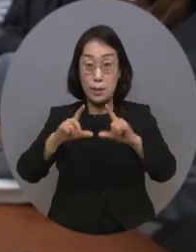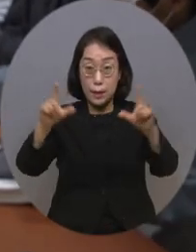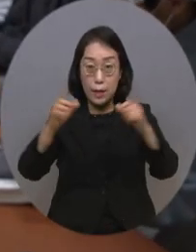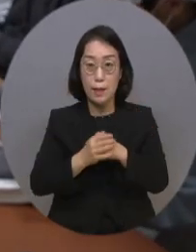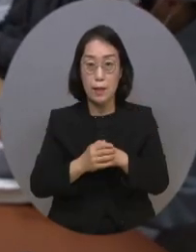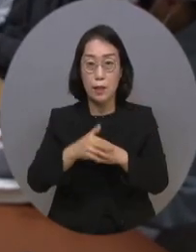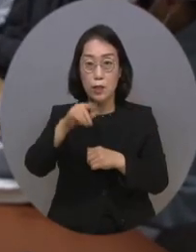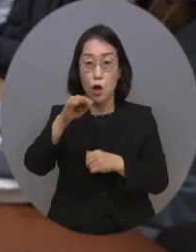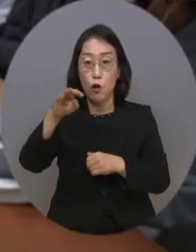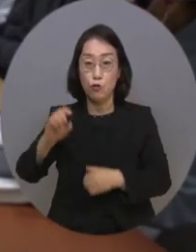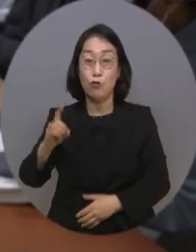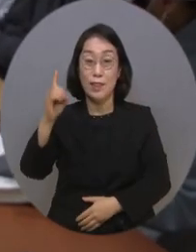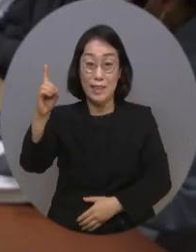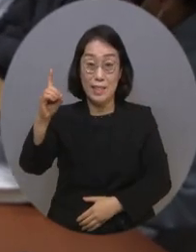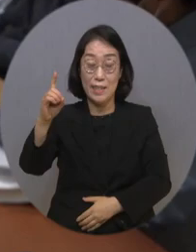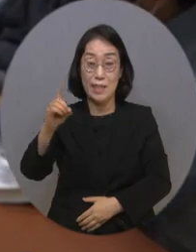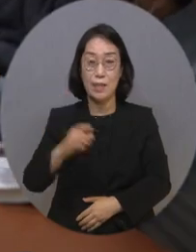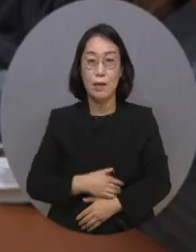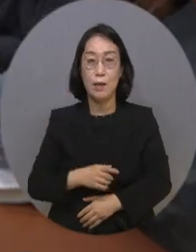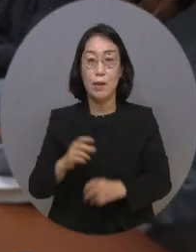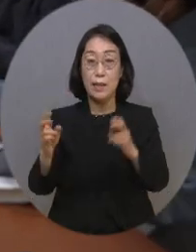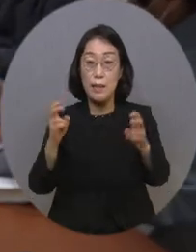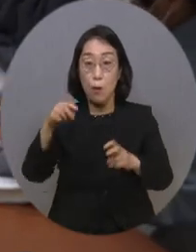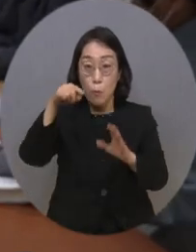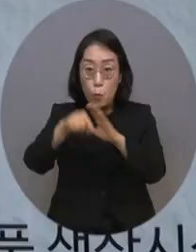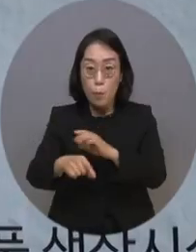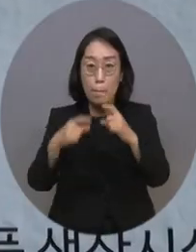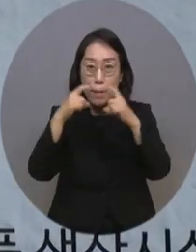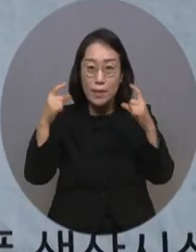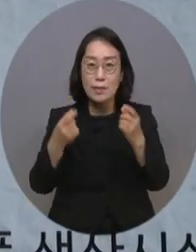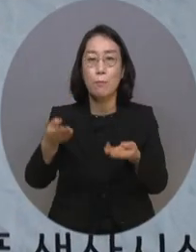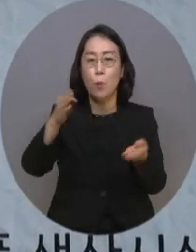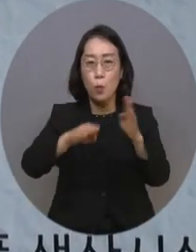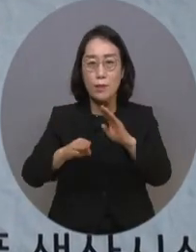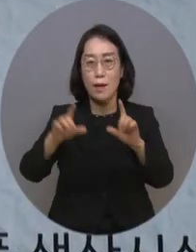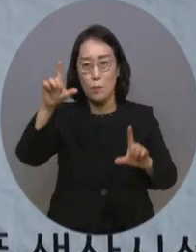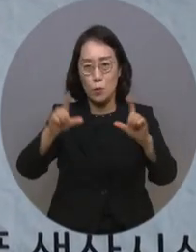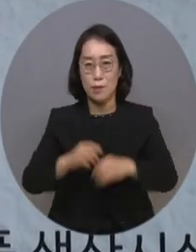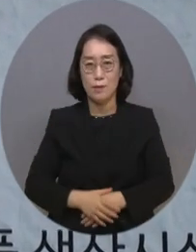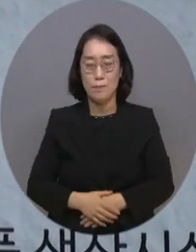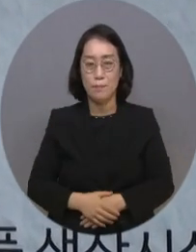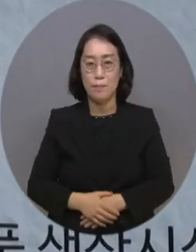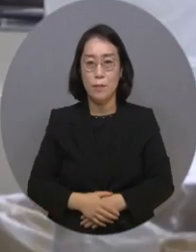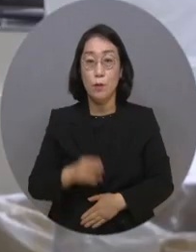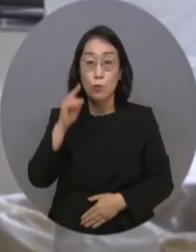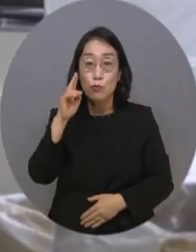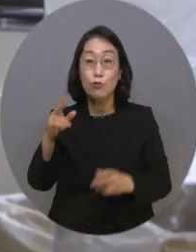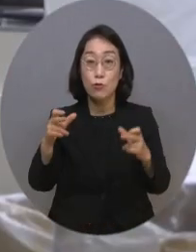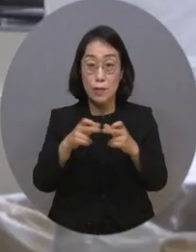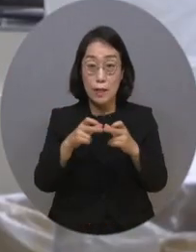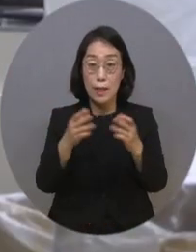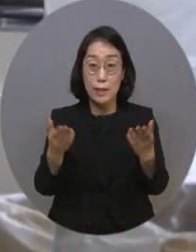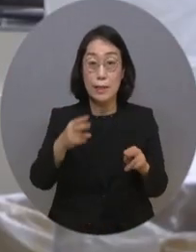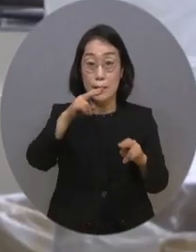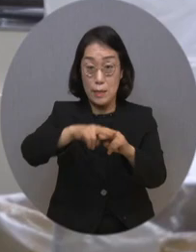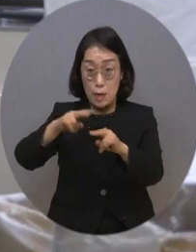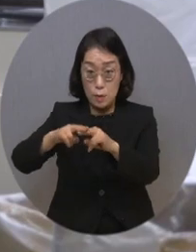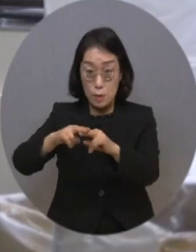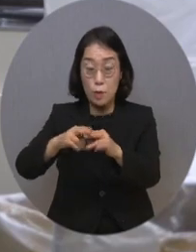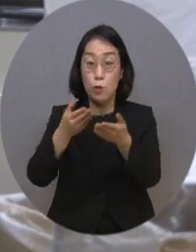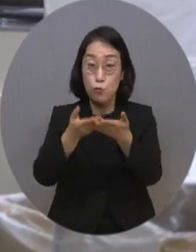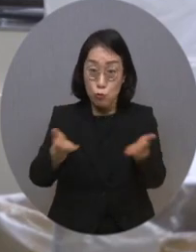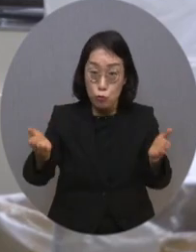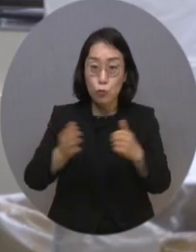청춘디, 한쪽에서는 마스크 포장이 한창입니다. 청춘디는 중증장애인 채용, 직업재활을